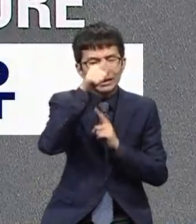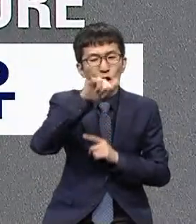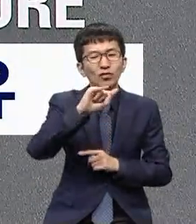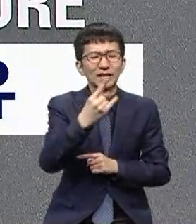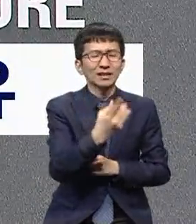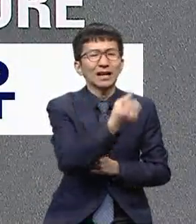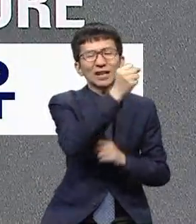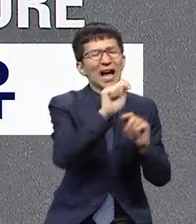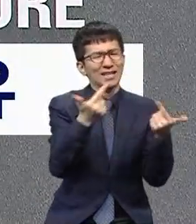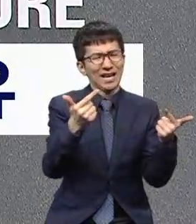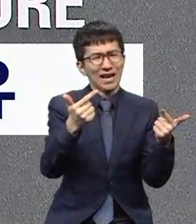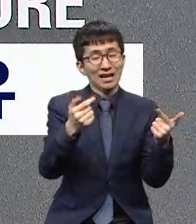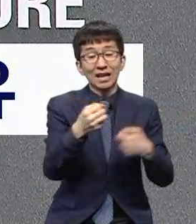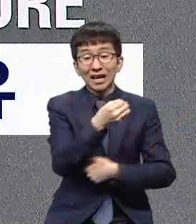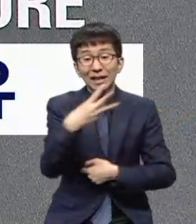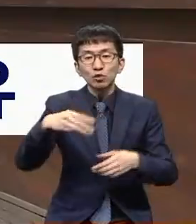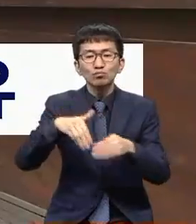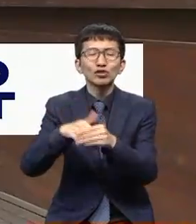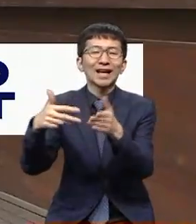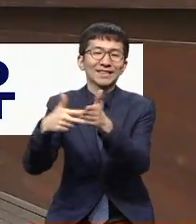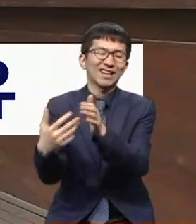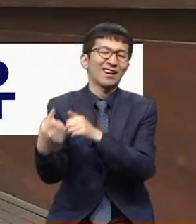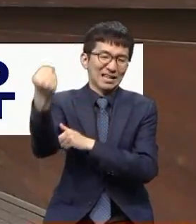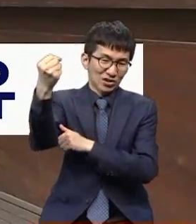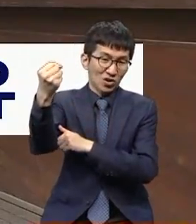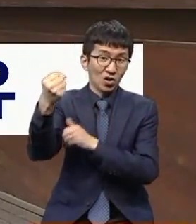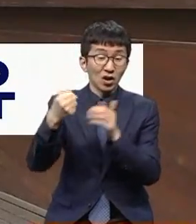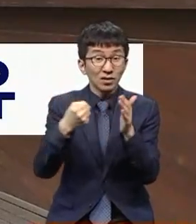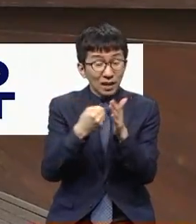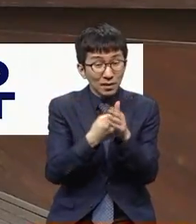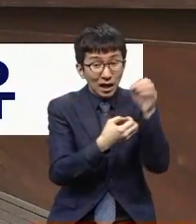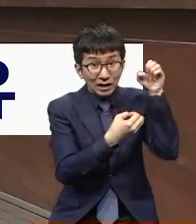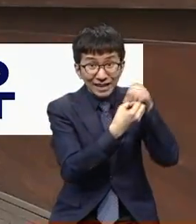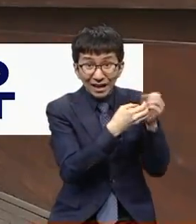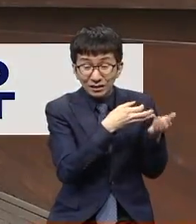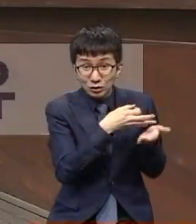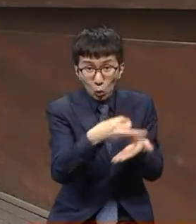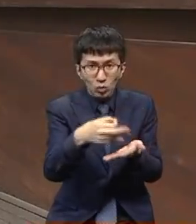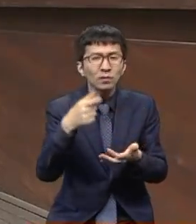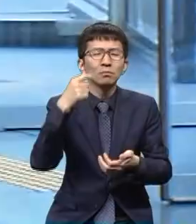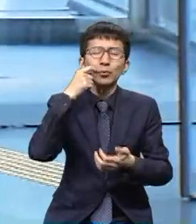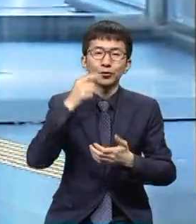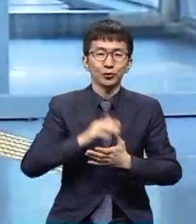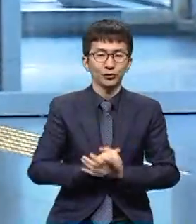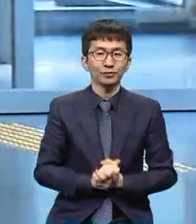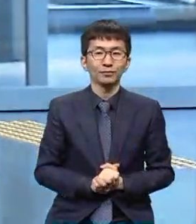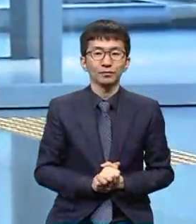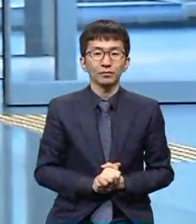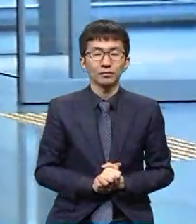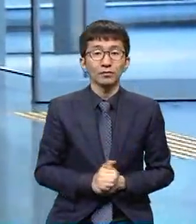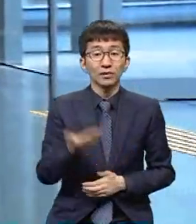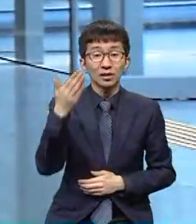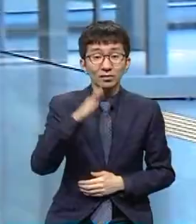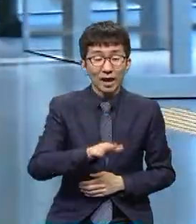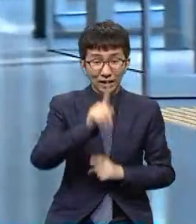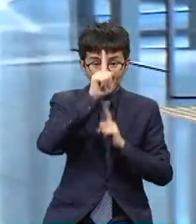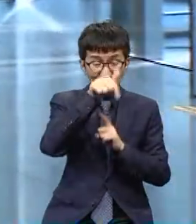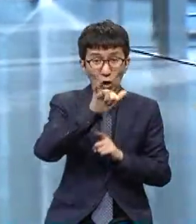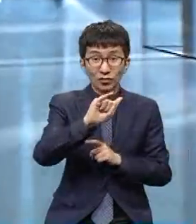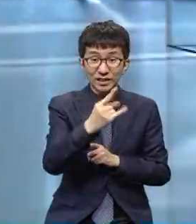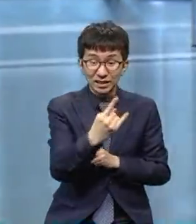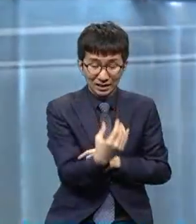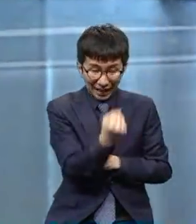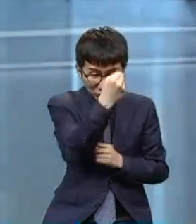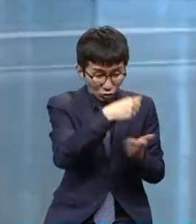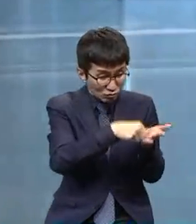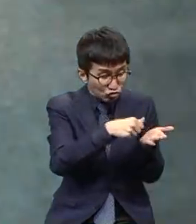회장이 아닌 삼성문화재단으로 원래부터 상속 대상이 아니었습니다. 그런데 이건희 회장 개인